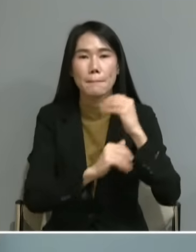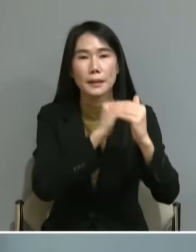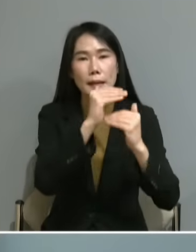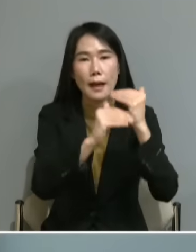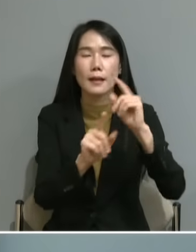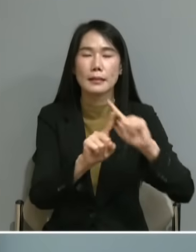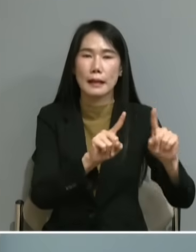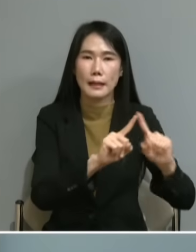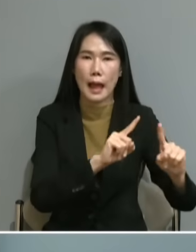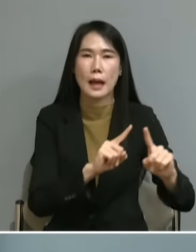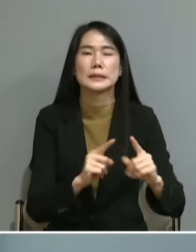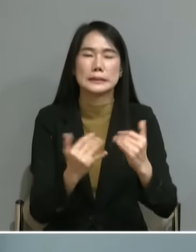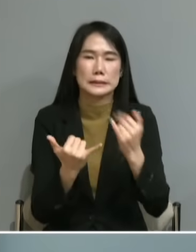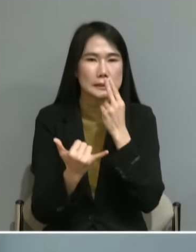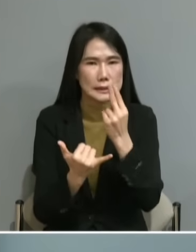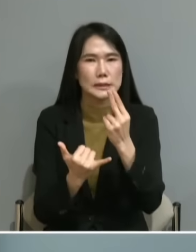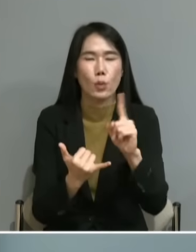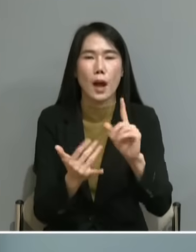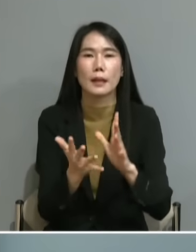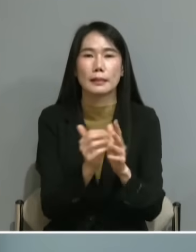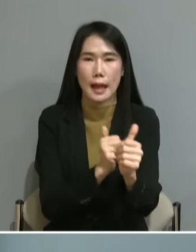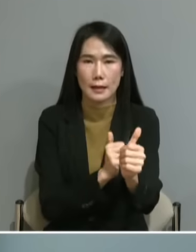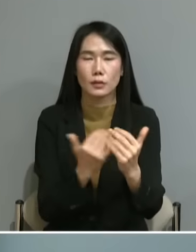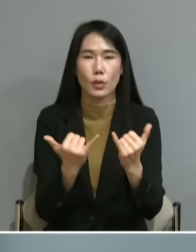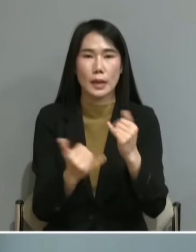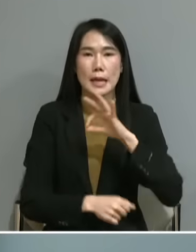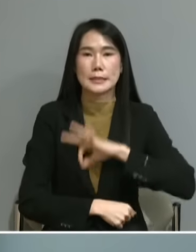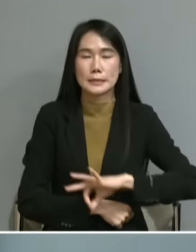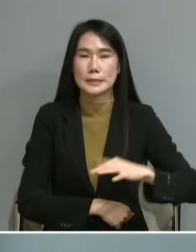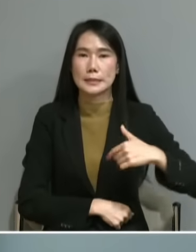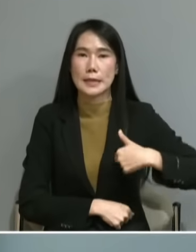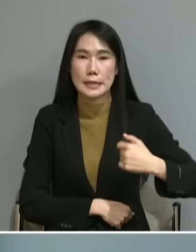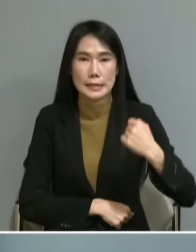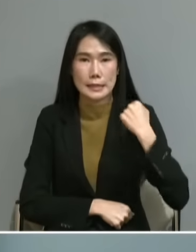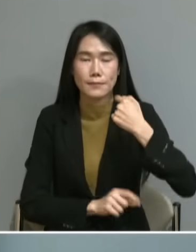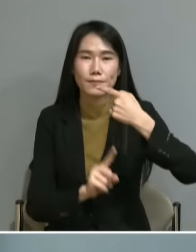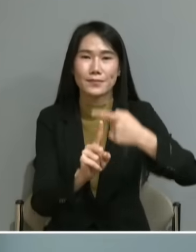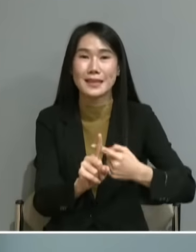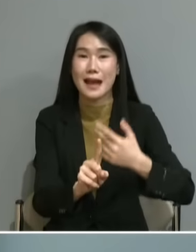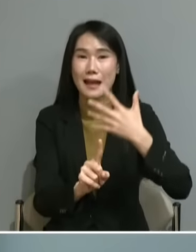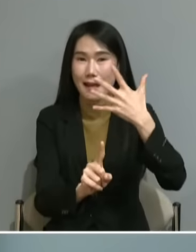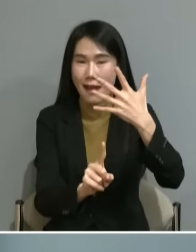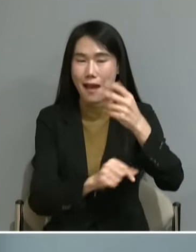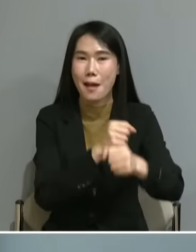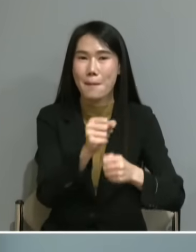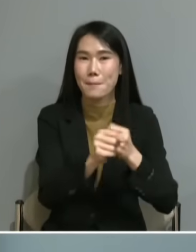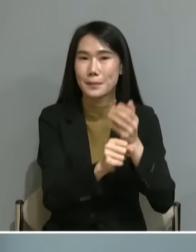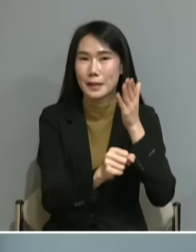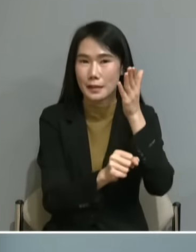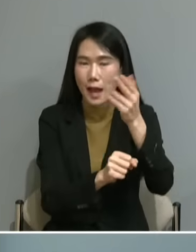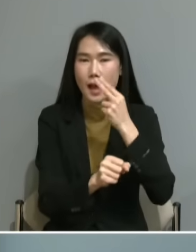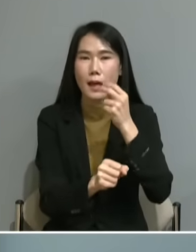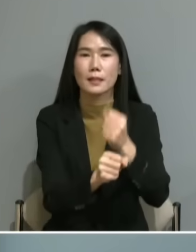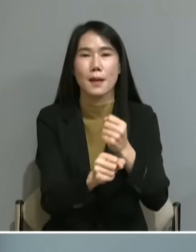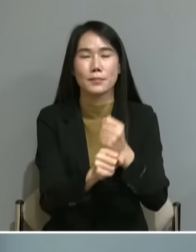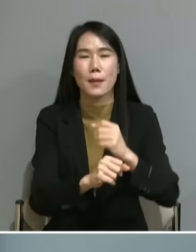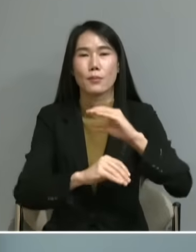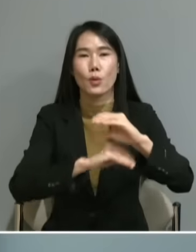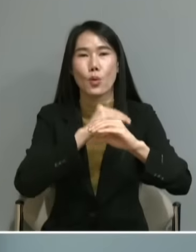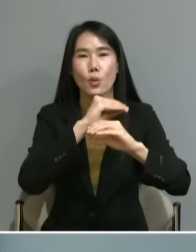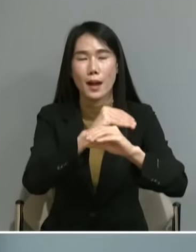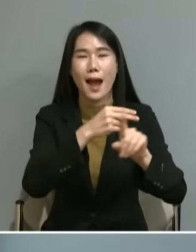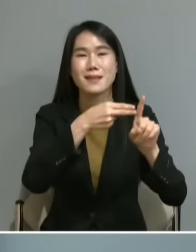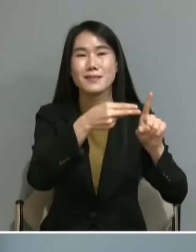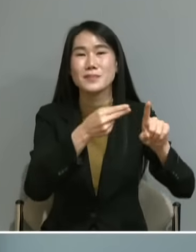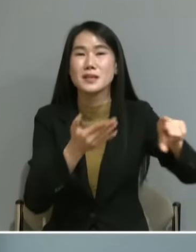ตัวแอปพลิเคชันก็ตามนะครับเรามีความเชื่อมั่นว่าในเดือนพฤษภาคมจะสามารถเดินหน้าตัวโครงการเติม